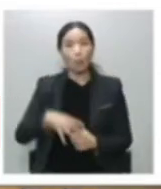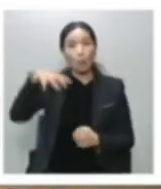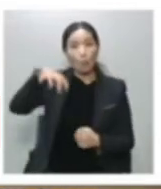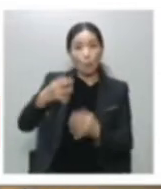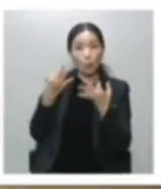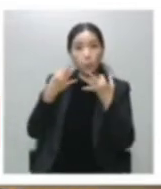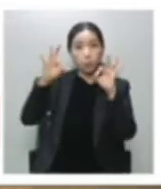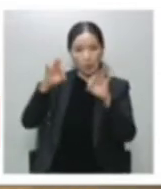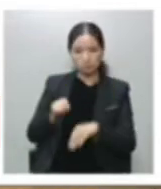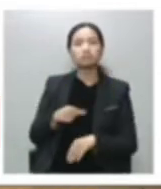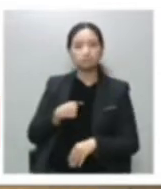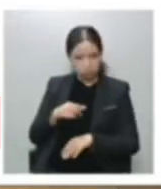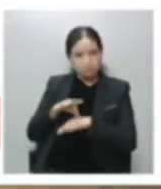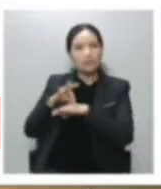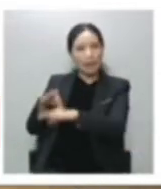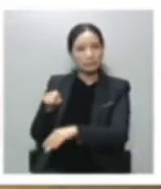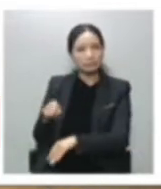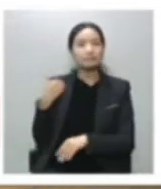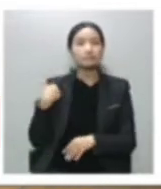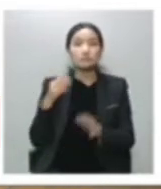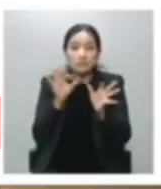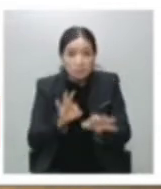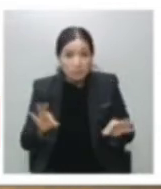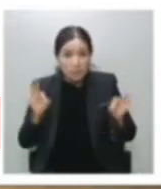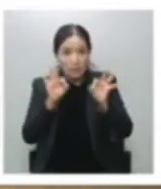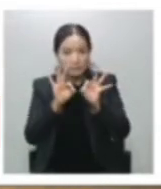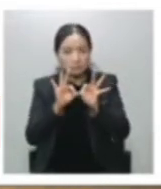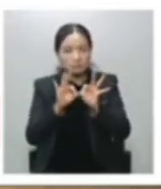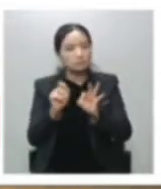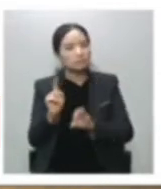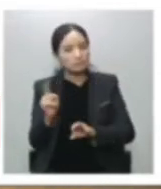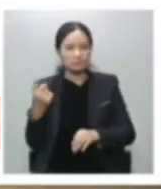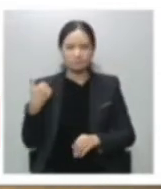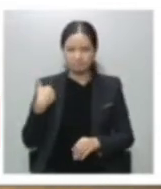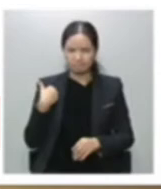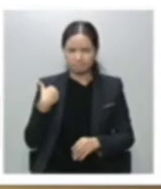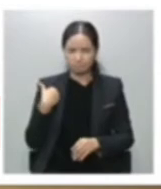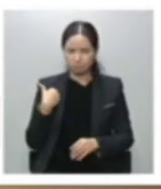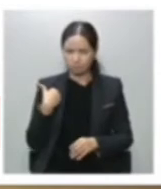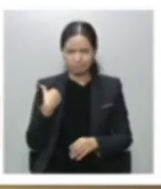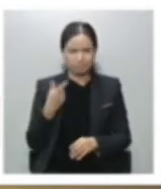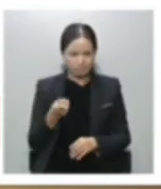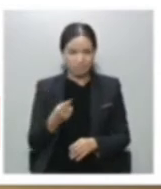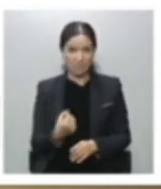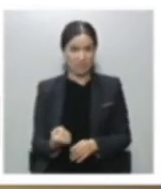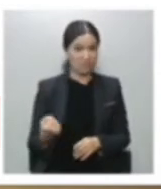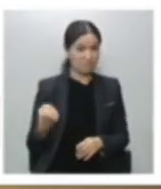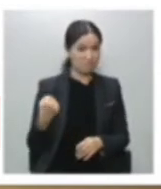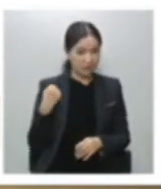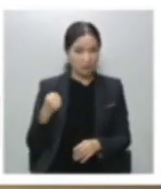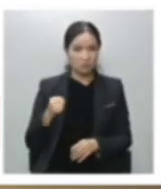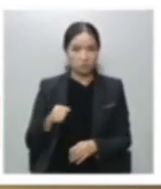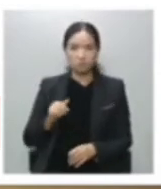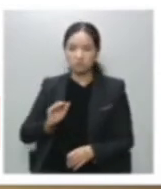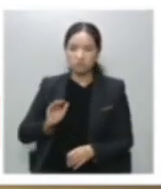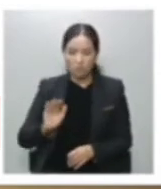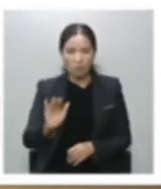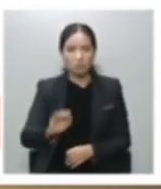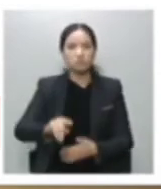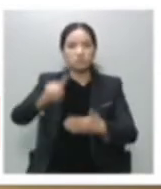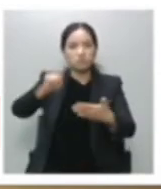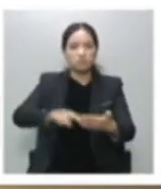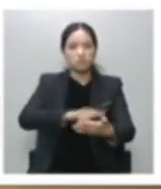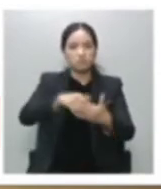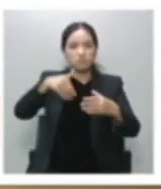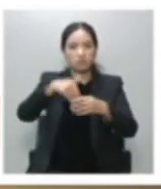ก็แต่งตั้งครับที่สำคัญคืออะไรครับท่านประธานครับมีการบล็อกอำนาจการเลือกตั้งท้องถิ่นไว้หมดเลยครับ